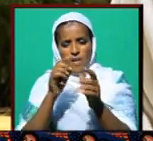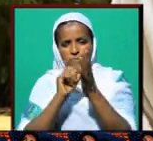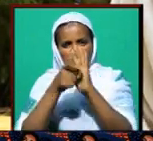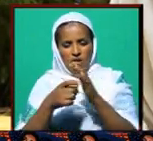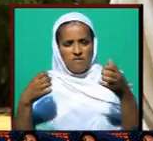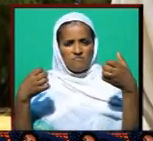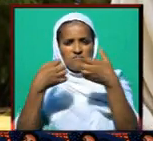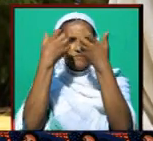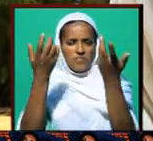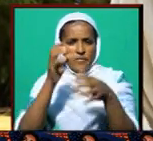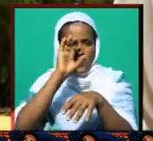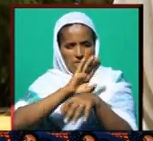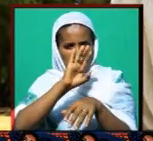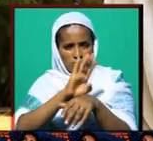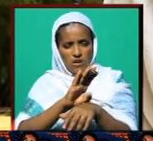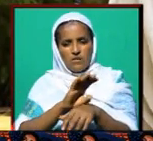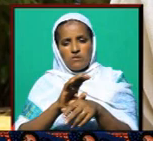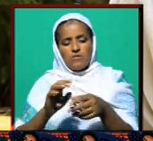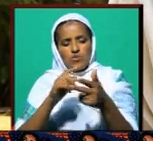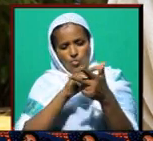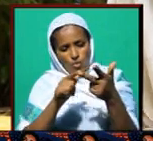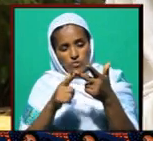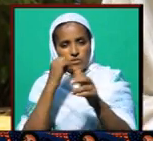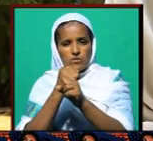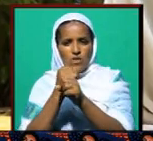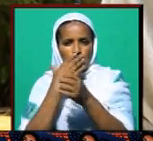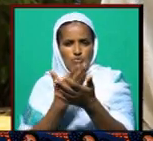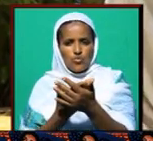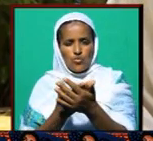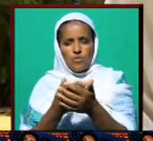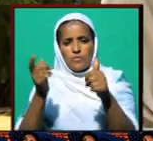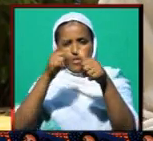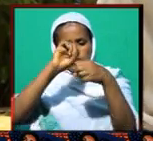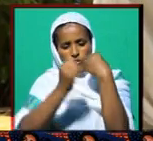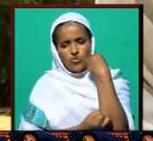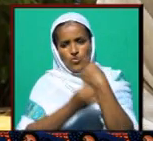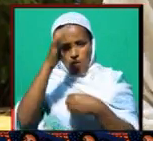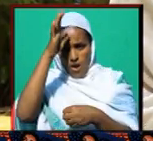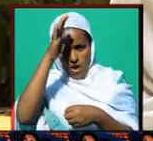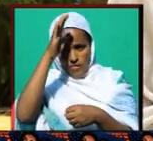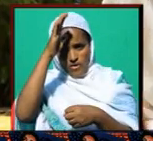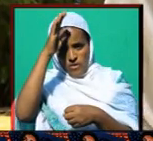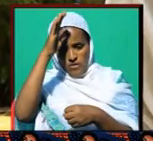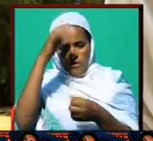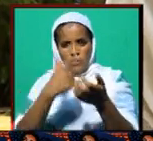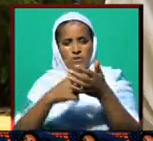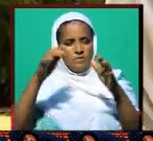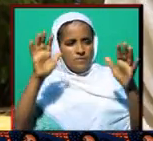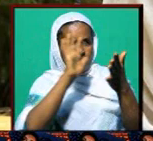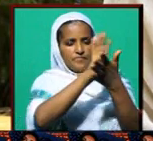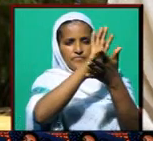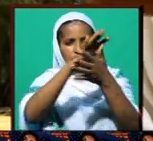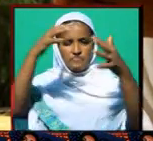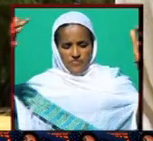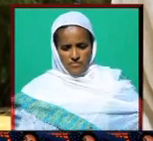ማለት ነው። መቀደሻዋ ብቻ ነው የምትሰራው። ይህም ምሳሌ እያፋለስ ነው ቤተ ክርስቲያን። ይሄኛው መሰረቱ የአብ ሁለት ምሳሌ ነው ያለው።